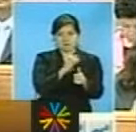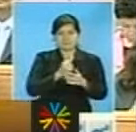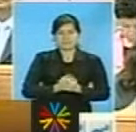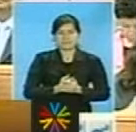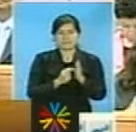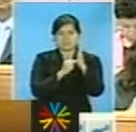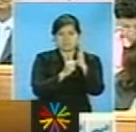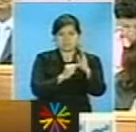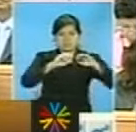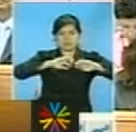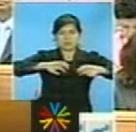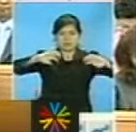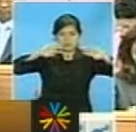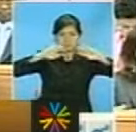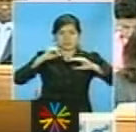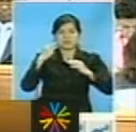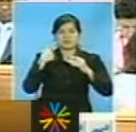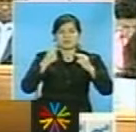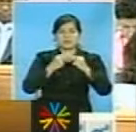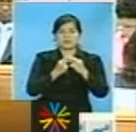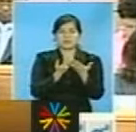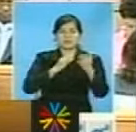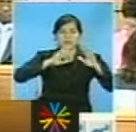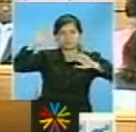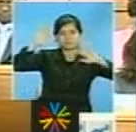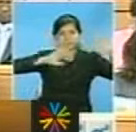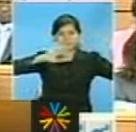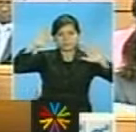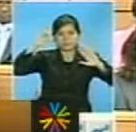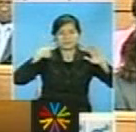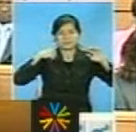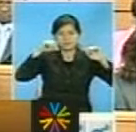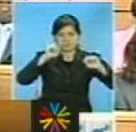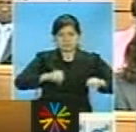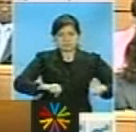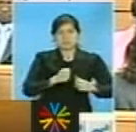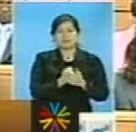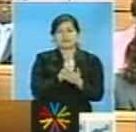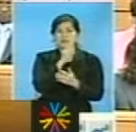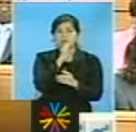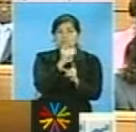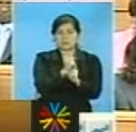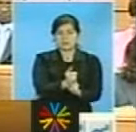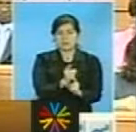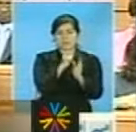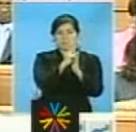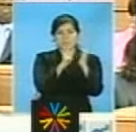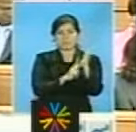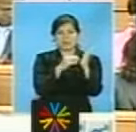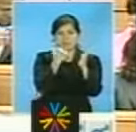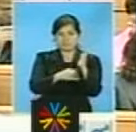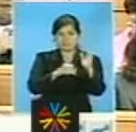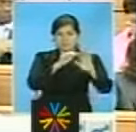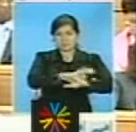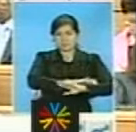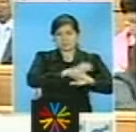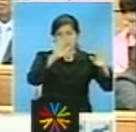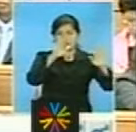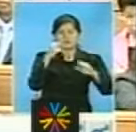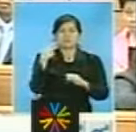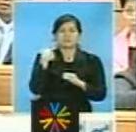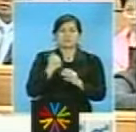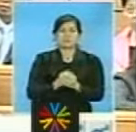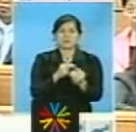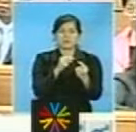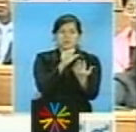รัฐบาลให้ทำประชามติท่านทำมาอย่างนี้กฎหมายนิรโทษสกรรมจะเอาข้อไหน